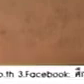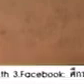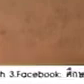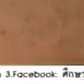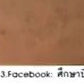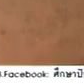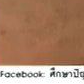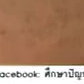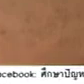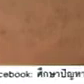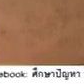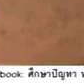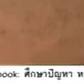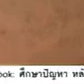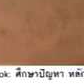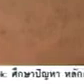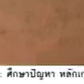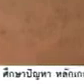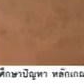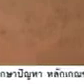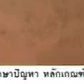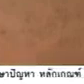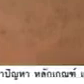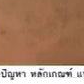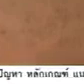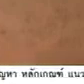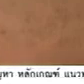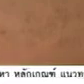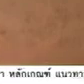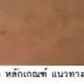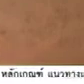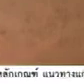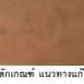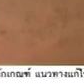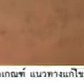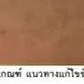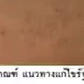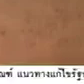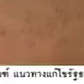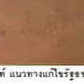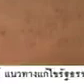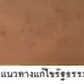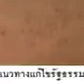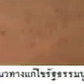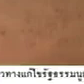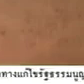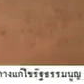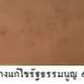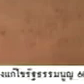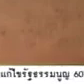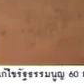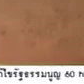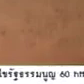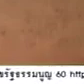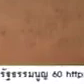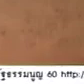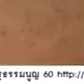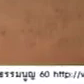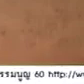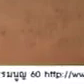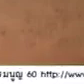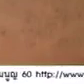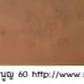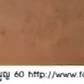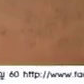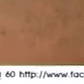ามหลีกเลี่ยงกันนิดหนึ่งนะครับผมขออนุญาตที่หนึ่งครับก่อนที่ผมจะวินิจฉัยผมขอเรียนถามท่านเสรีพิสุทธิ์ว่าความจริง